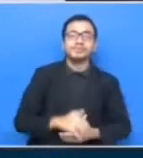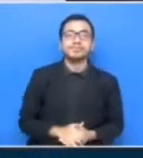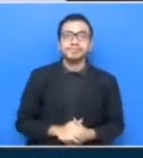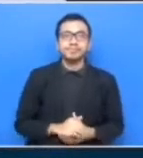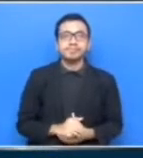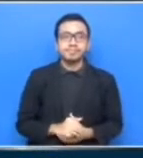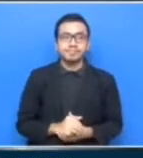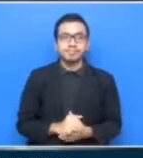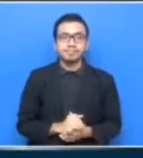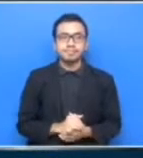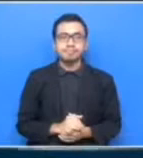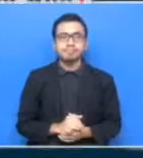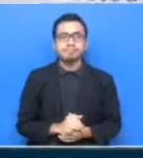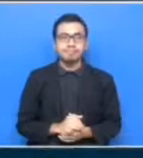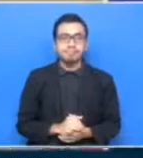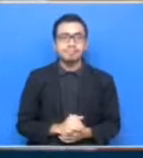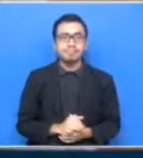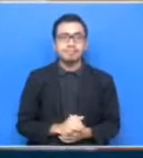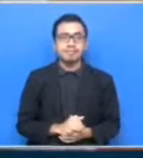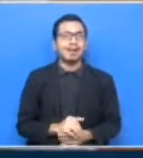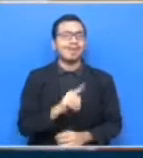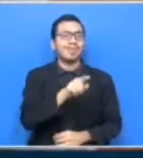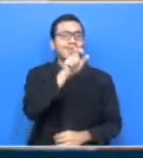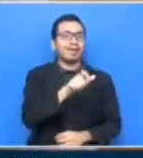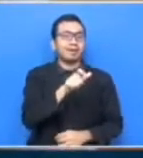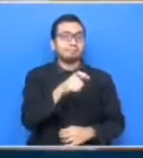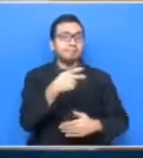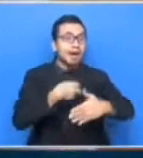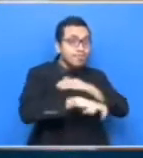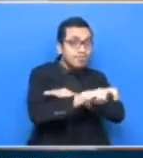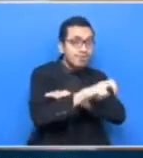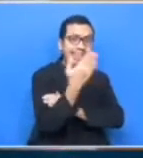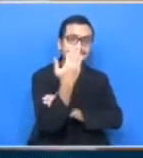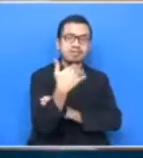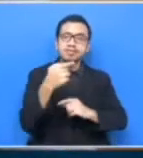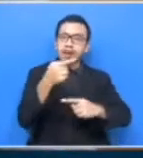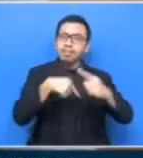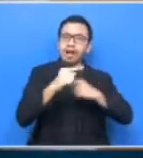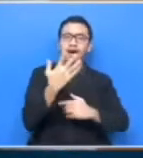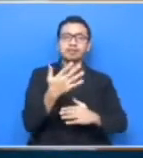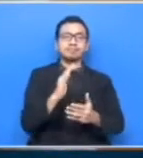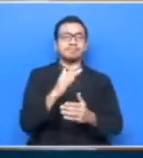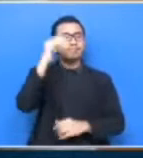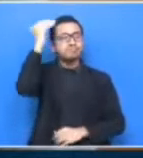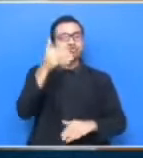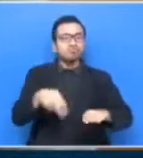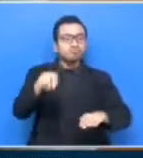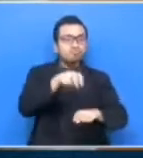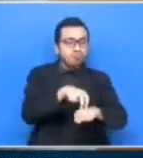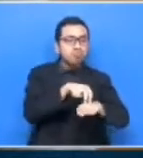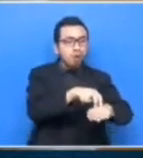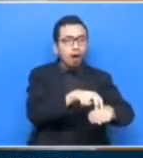aheri satu pasien yang kabur ini juga diketahui sempat naik kendaraan umum dan diketahui juga sempat berupaya